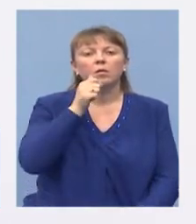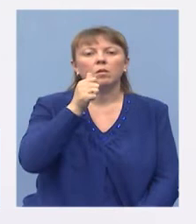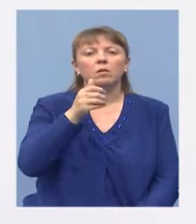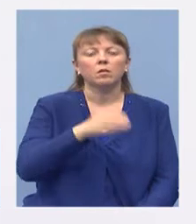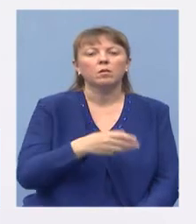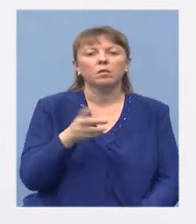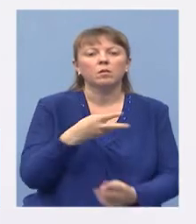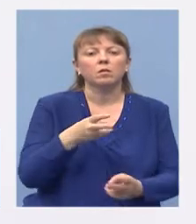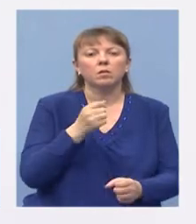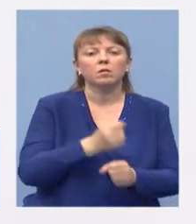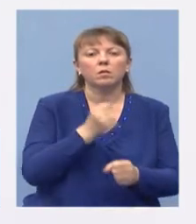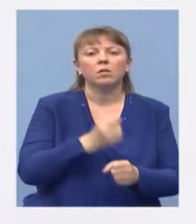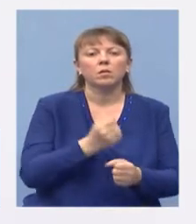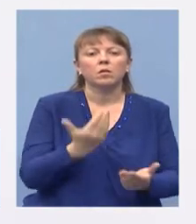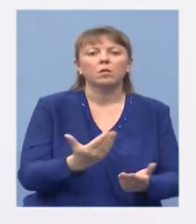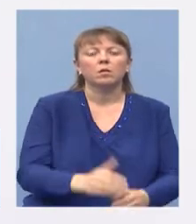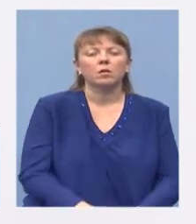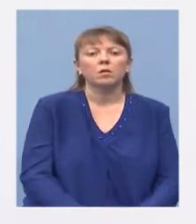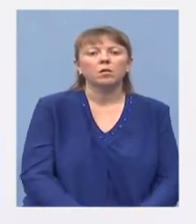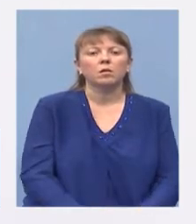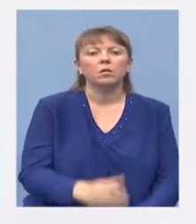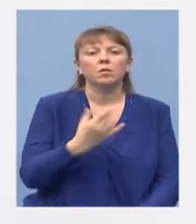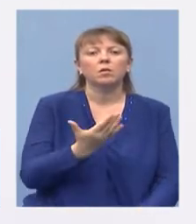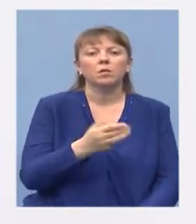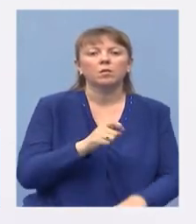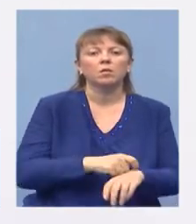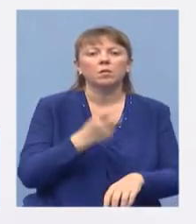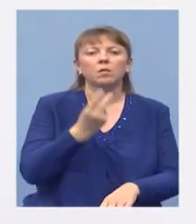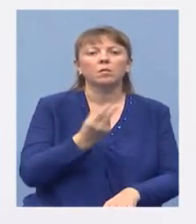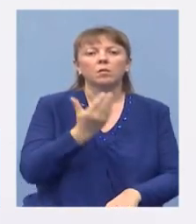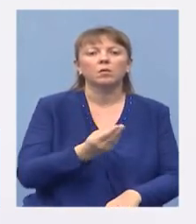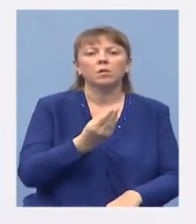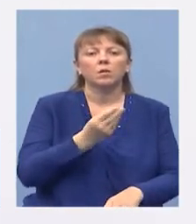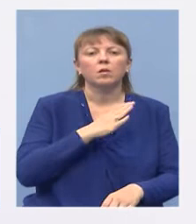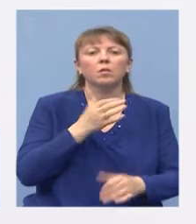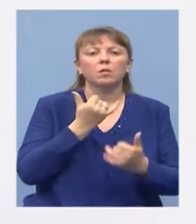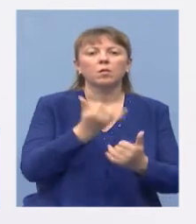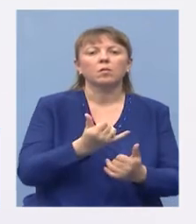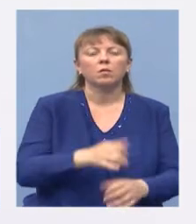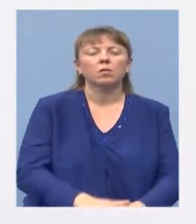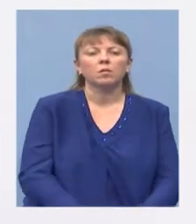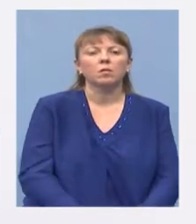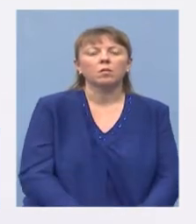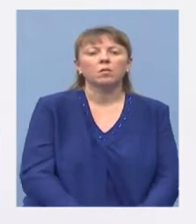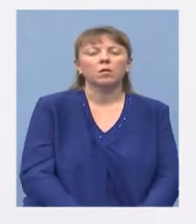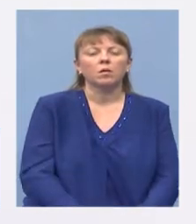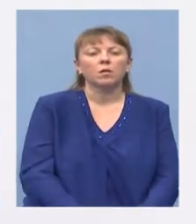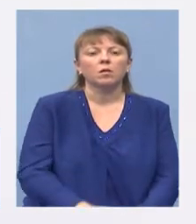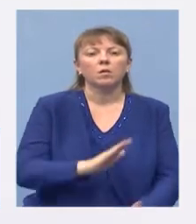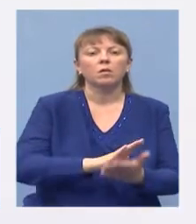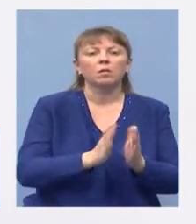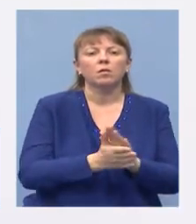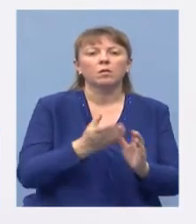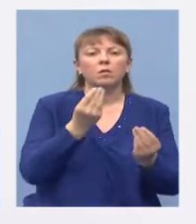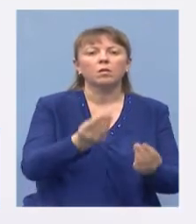нас это как бы строго регламентировано, то есть мы в течение определенных 3-5 дней оказываем эту услугу, все это проводится, составляется договор,